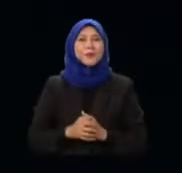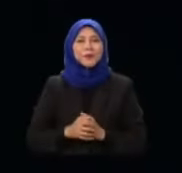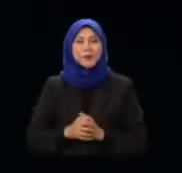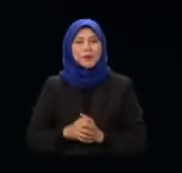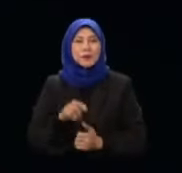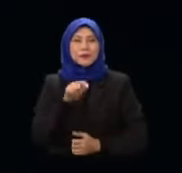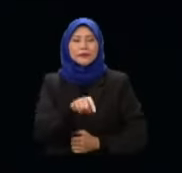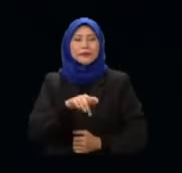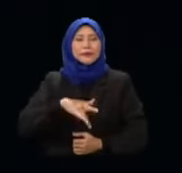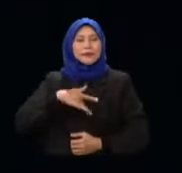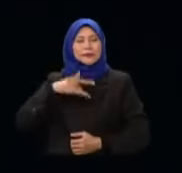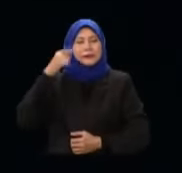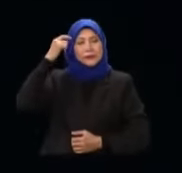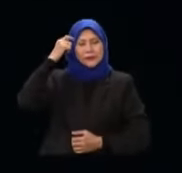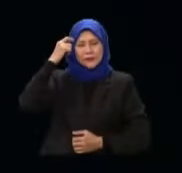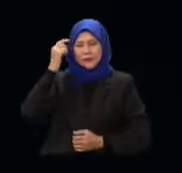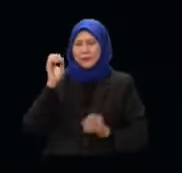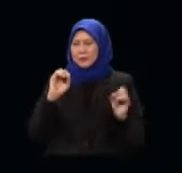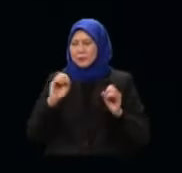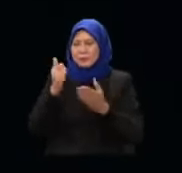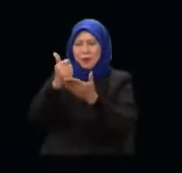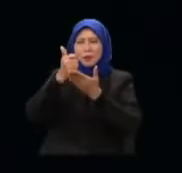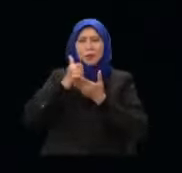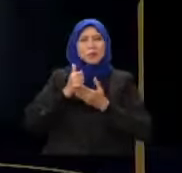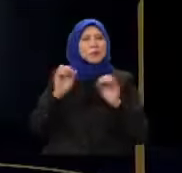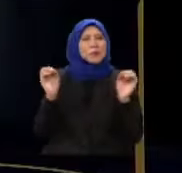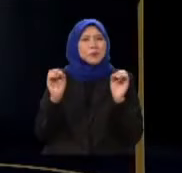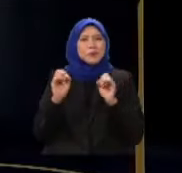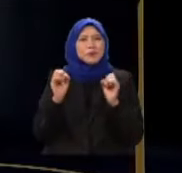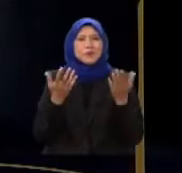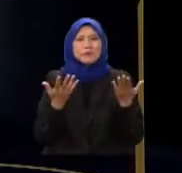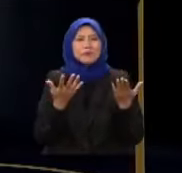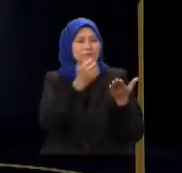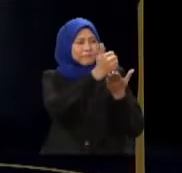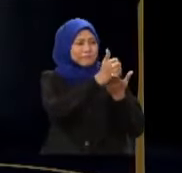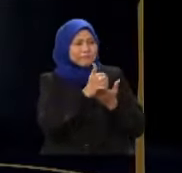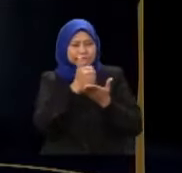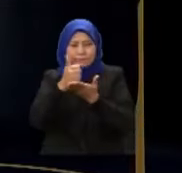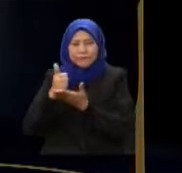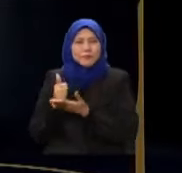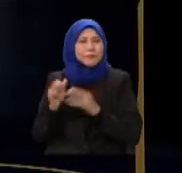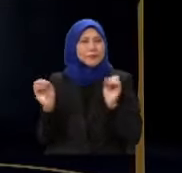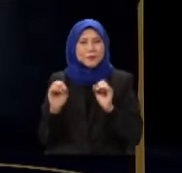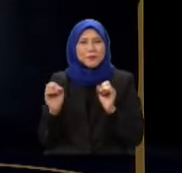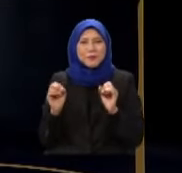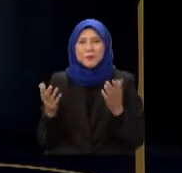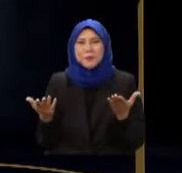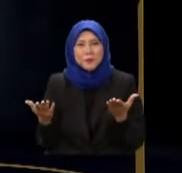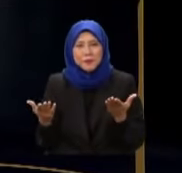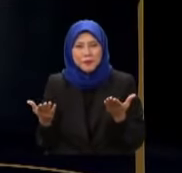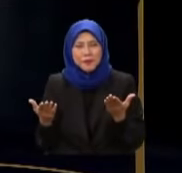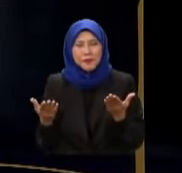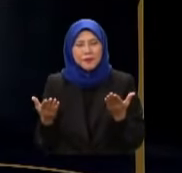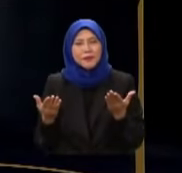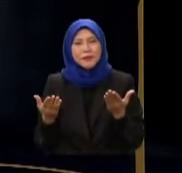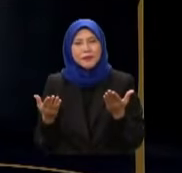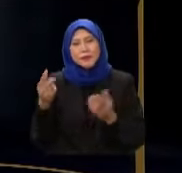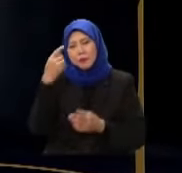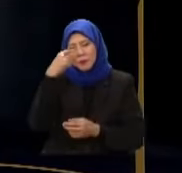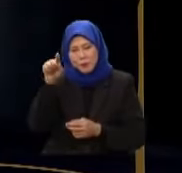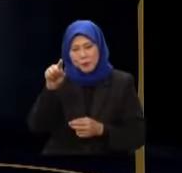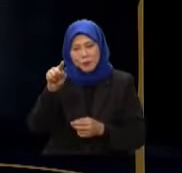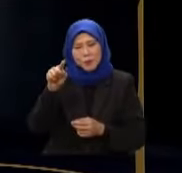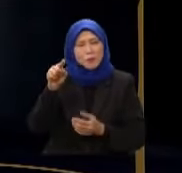gue keras seolah-olah tak bisa pun ada sampel pun yang ada dekat dengan mereka eh untuk